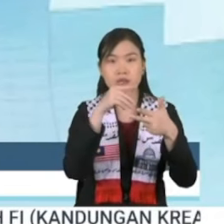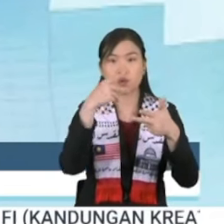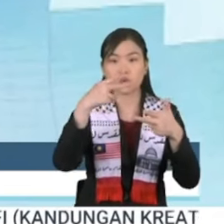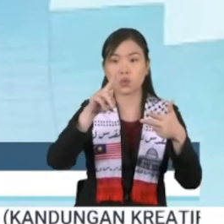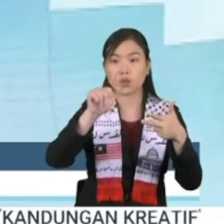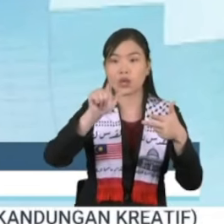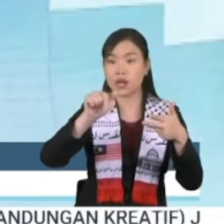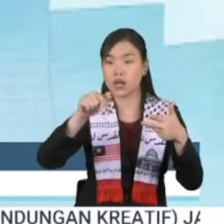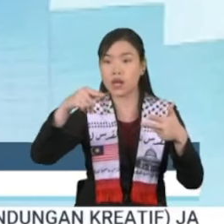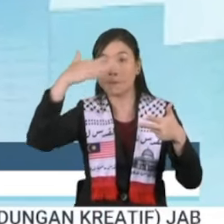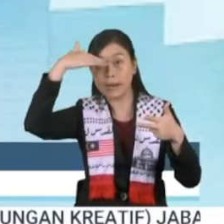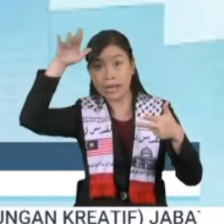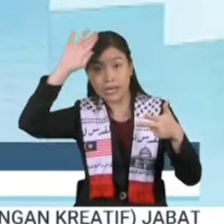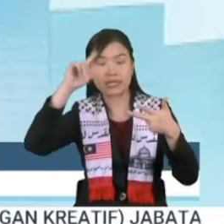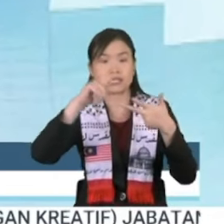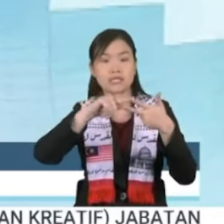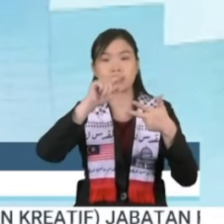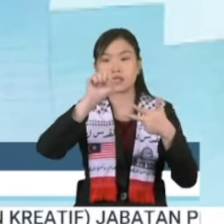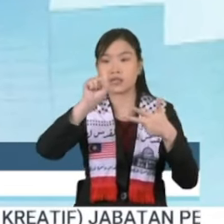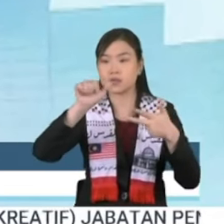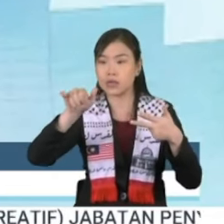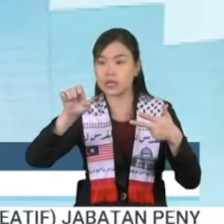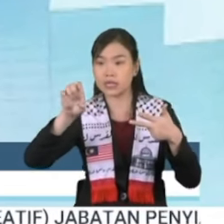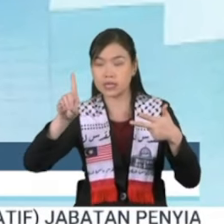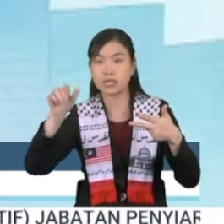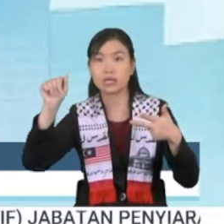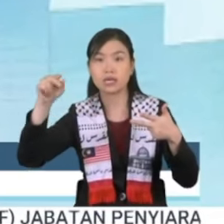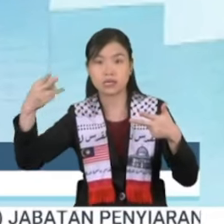Said Ahmad dan SMK Tengku Sulaiman.